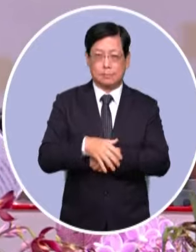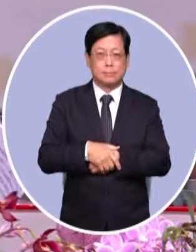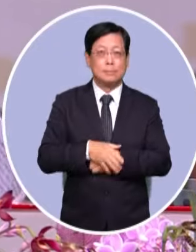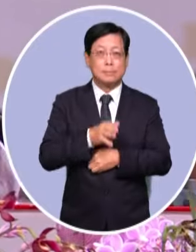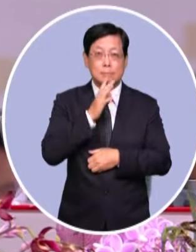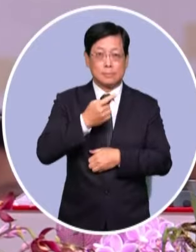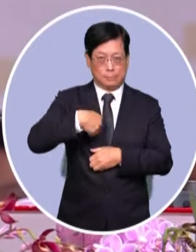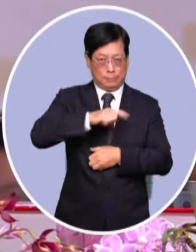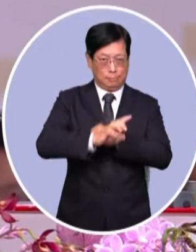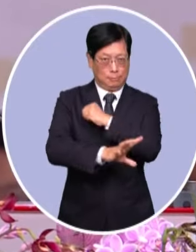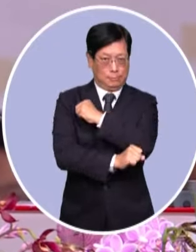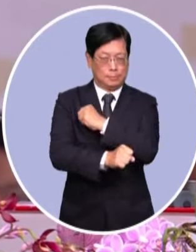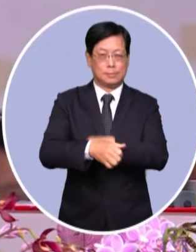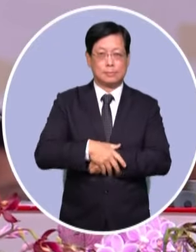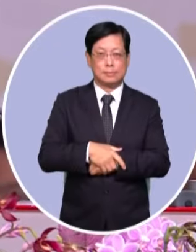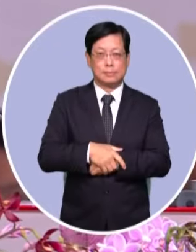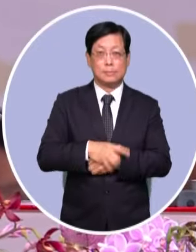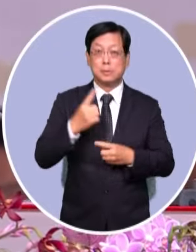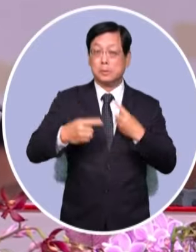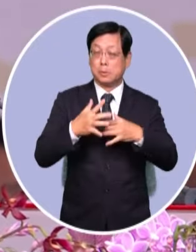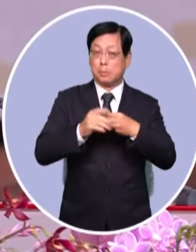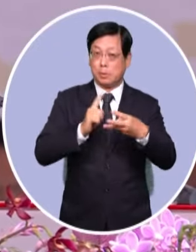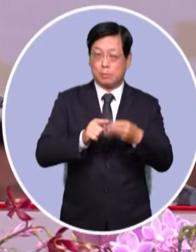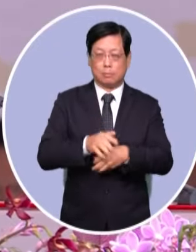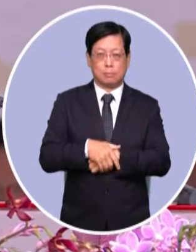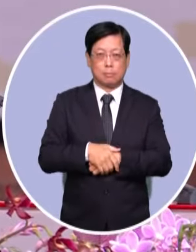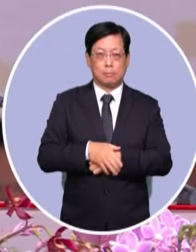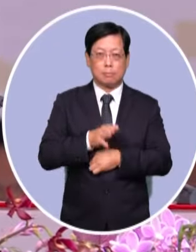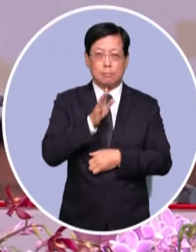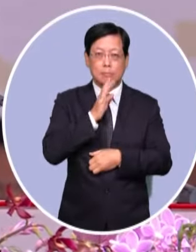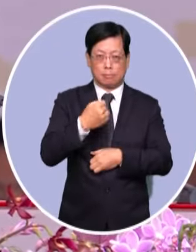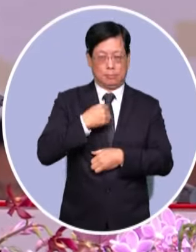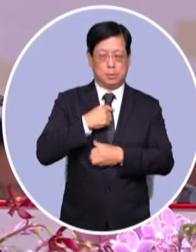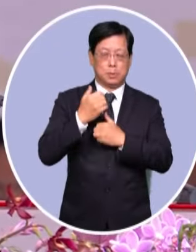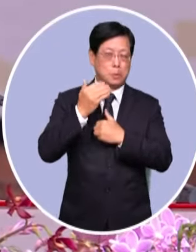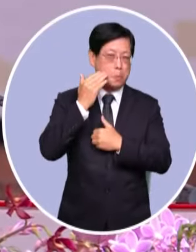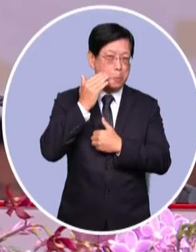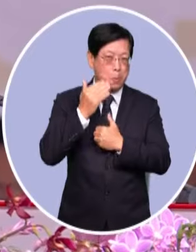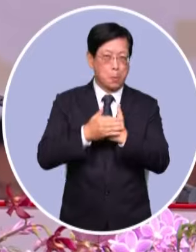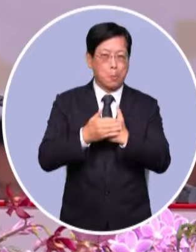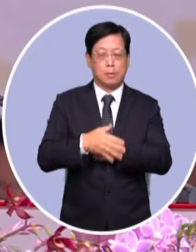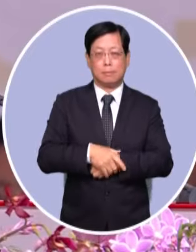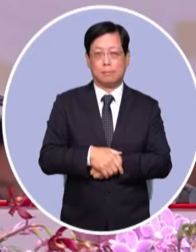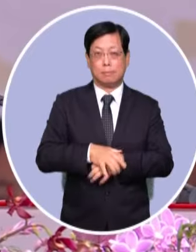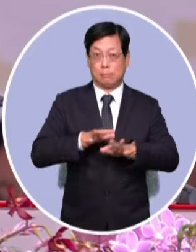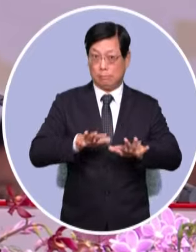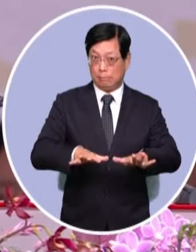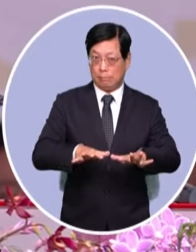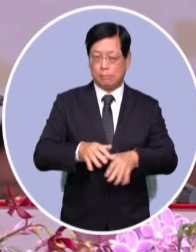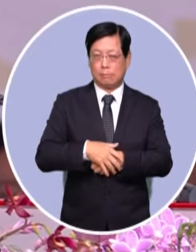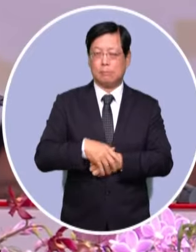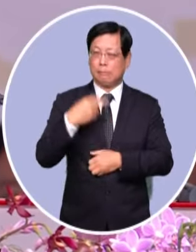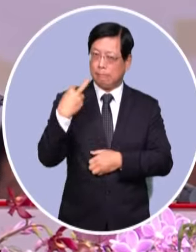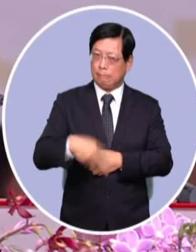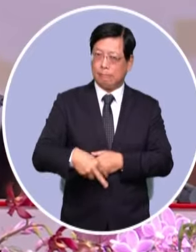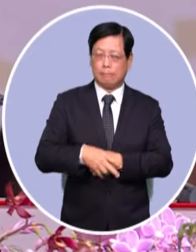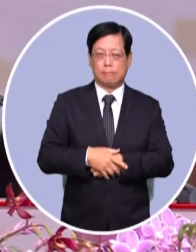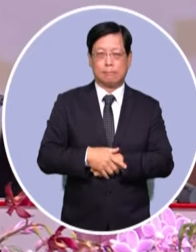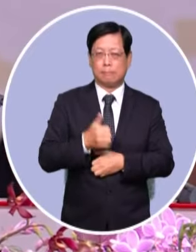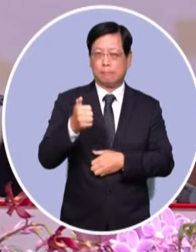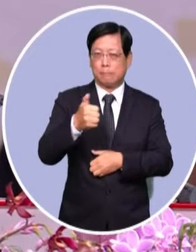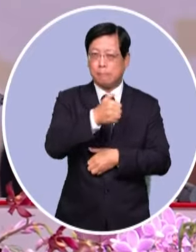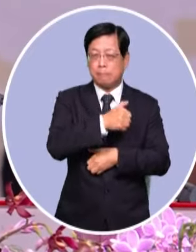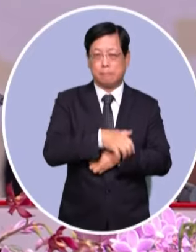是我们的根，自由民主是我们的宝。在这里，我还要再一次感